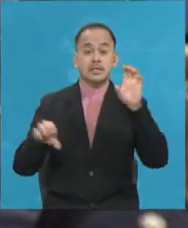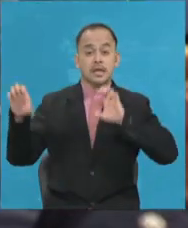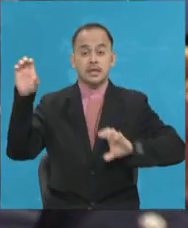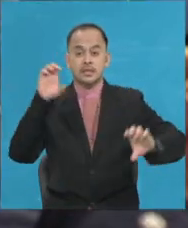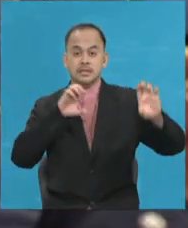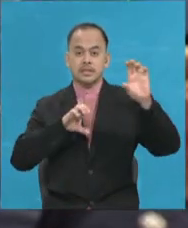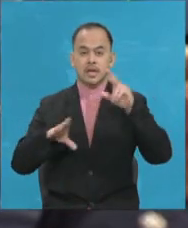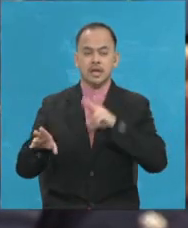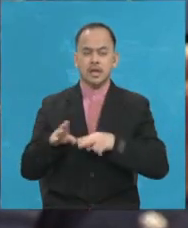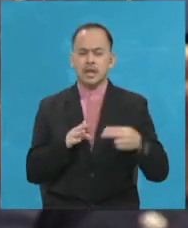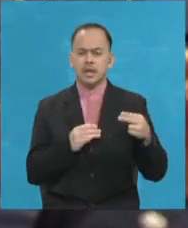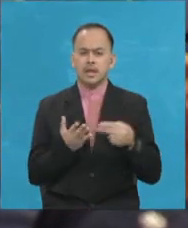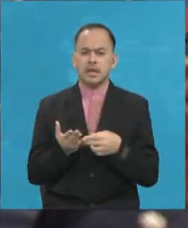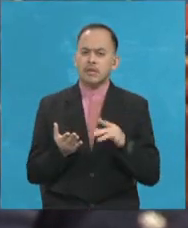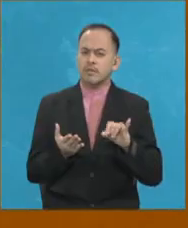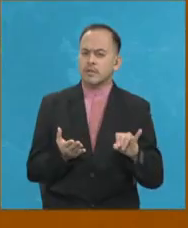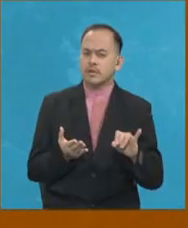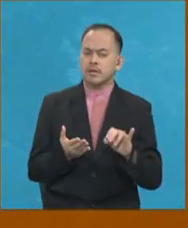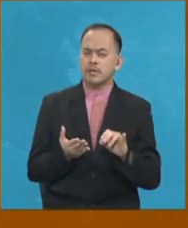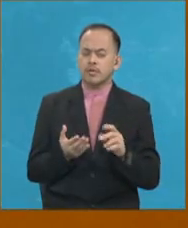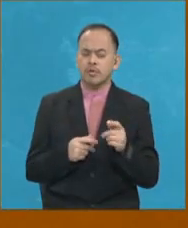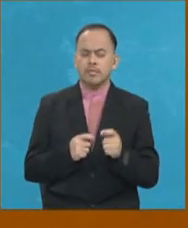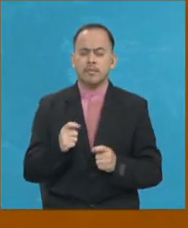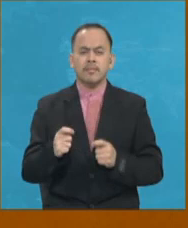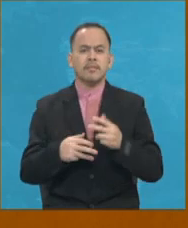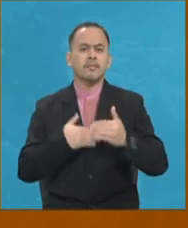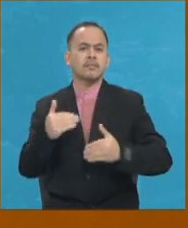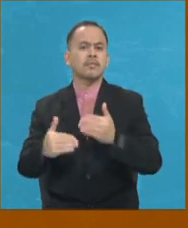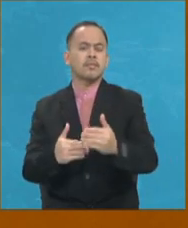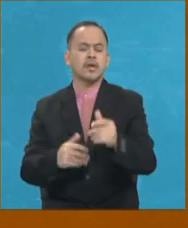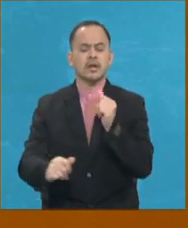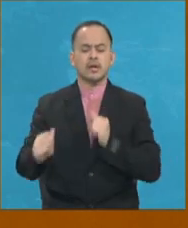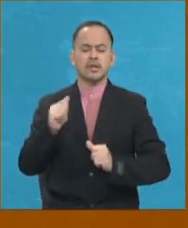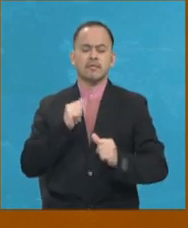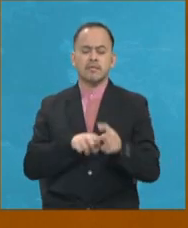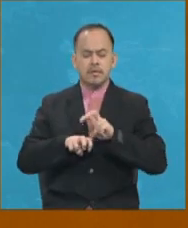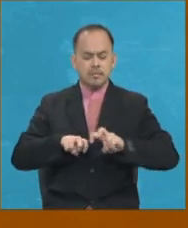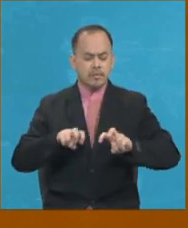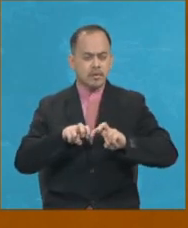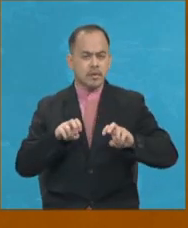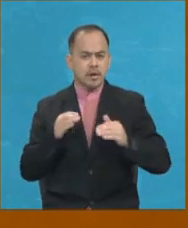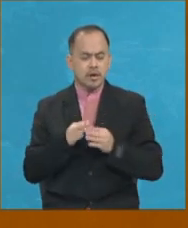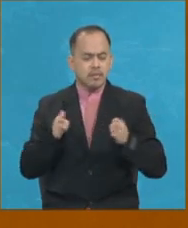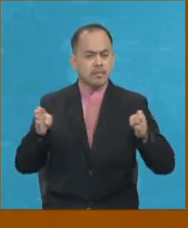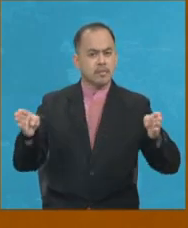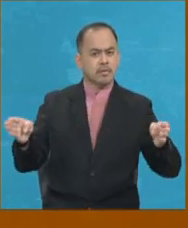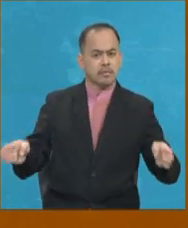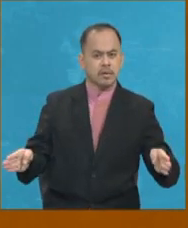langkah memacu activity Penyelidikan dan perkembangan